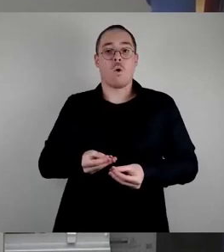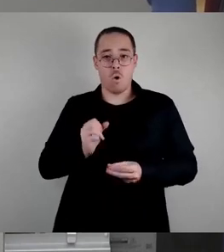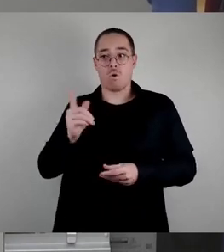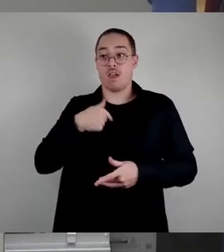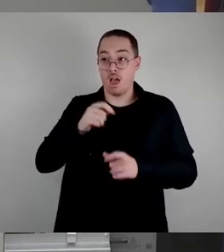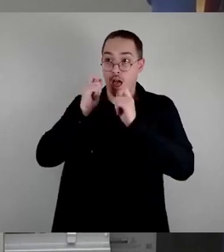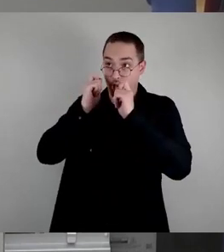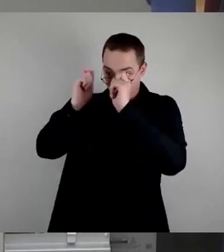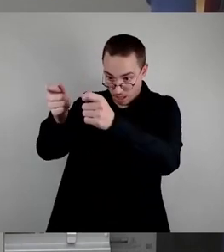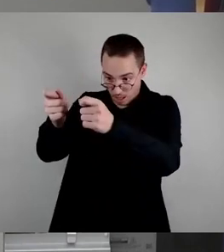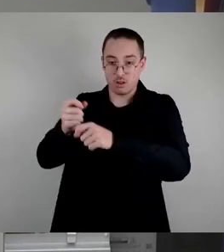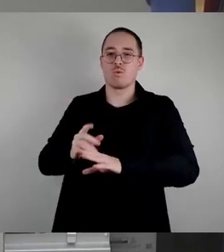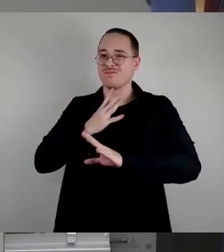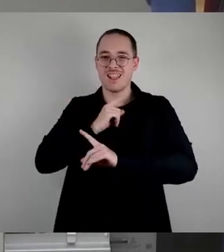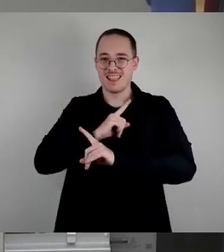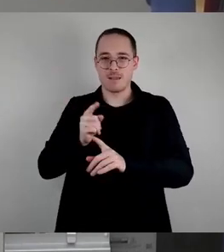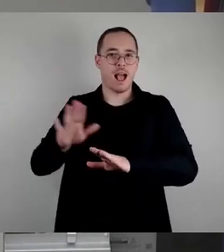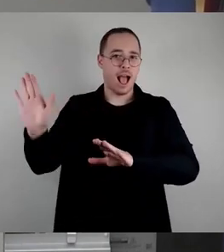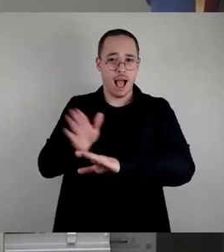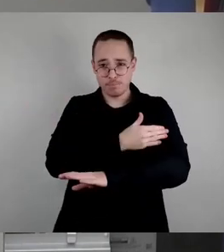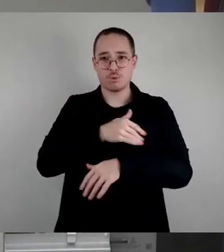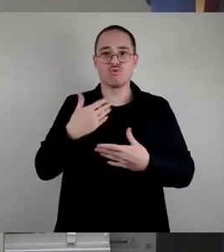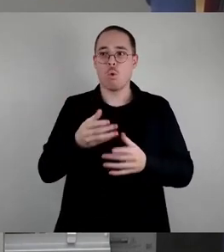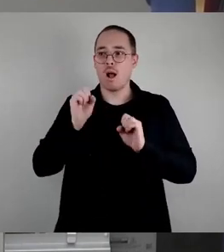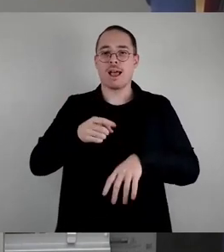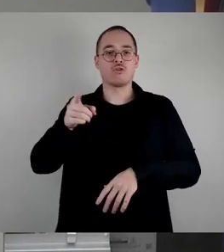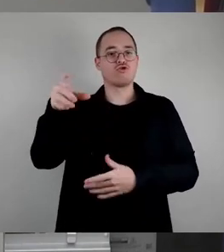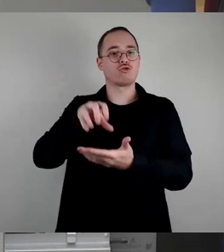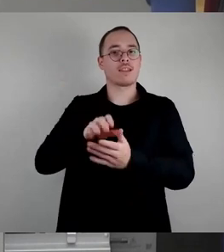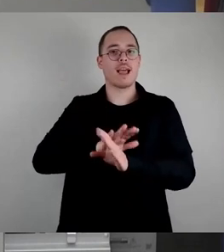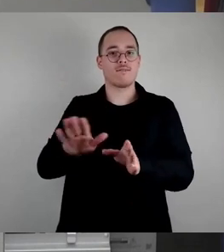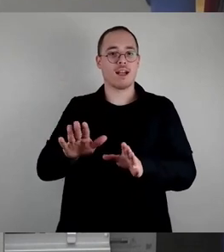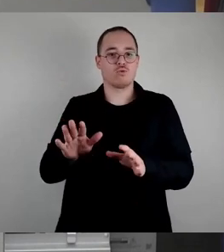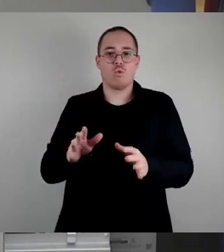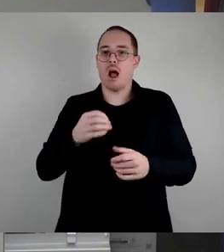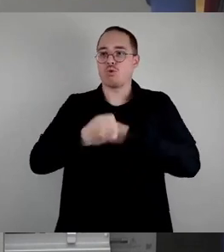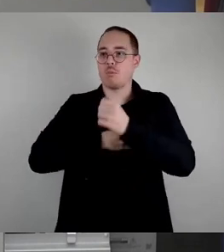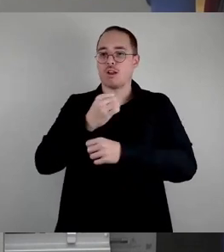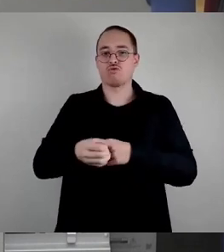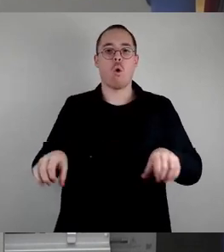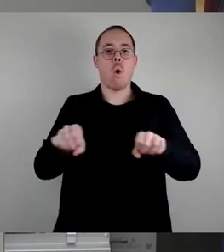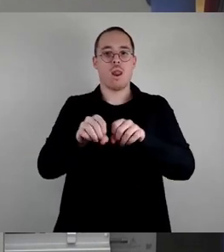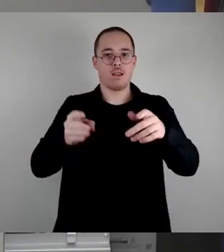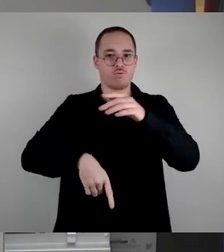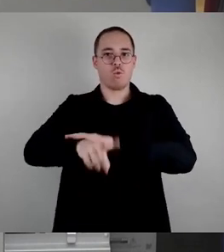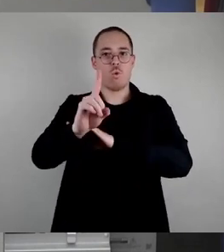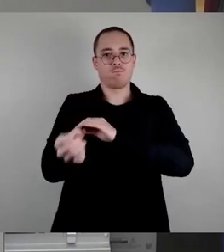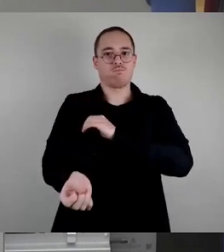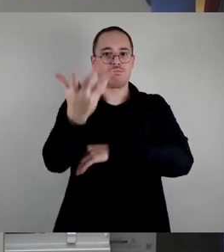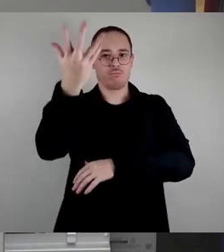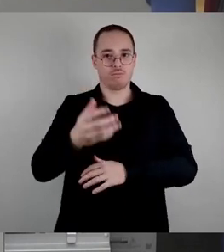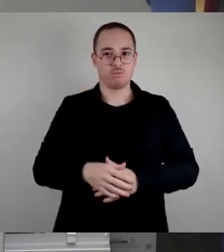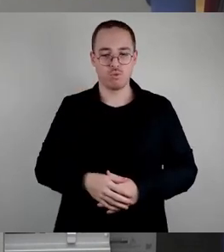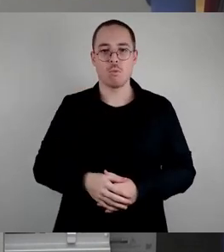muss. Und nicht nur das, was jetzt bereits schon im Open Data Portal verfügbar ist, sondern auch so Daten wie Dienstanweisungen, Organisations-